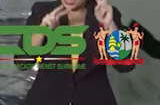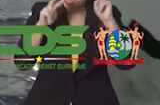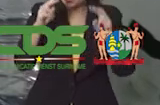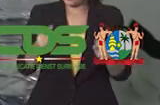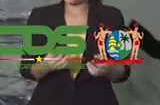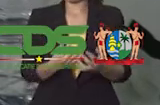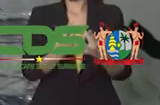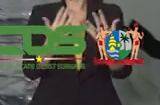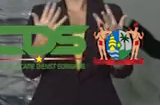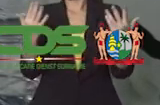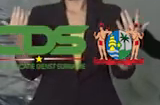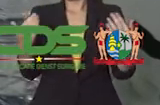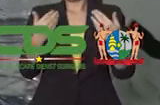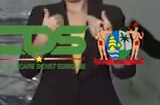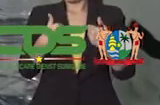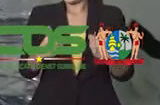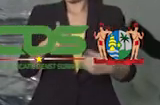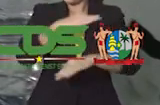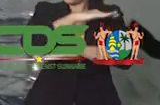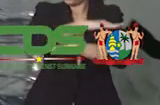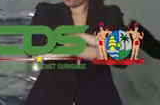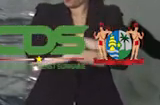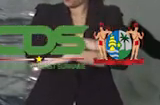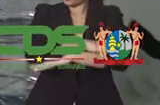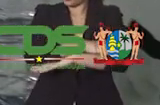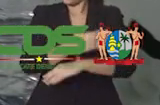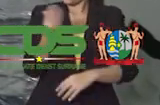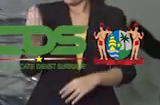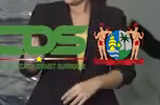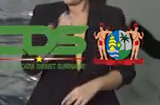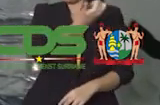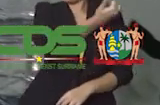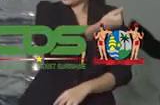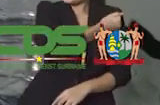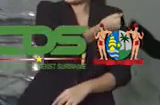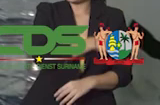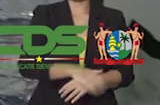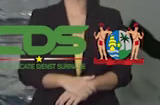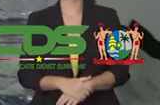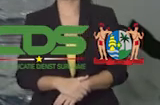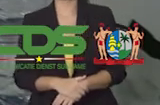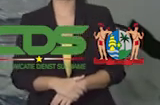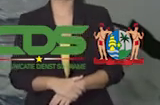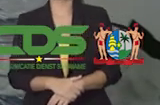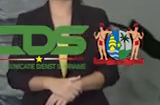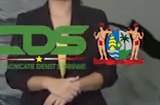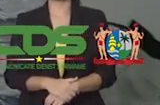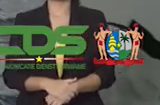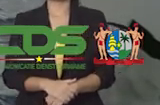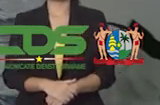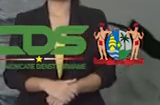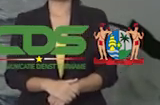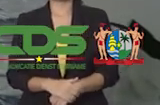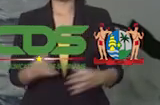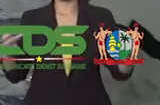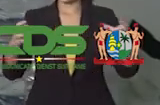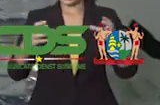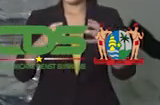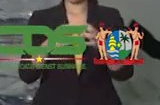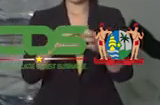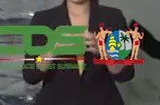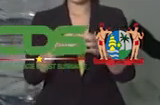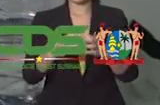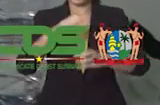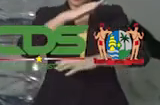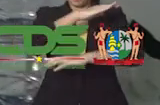is op scholen aan informatie en aan vaccinatie. En nou ja, samen met de